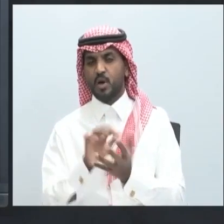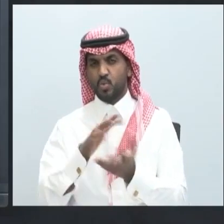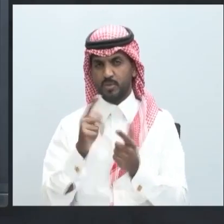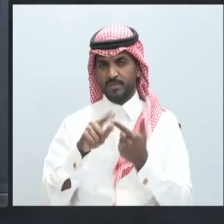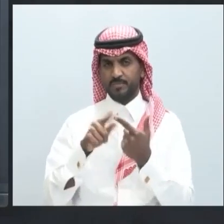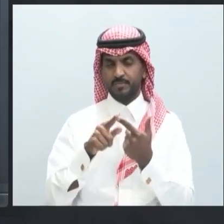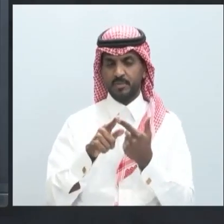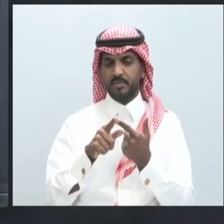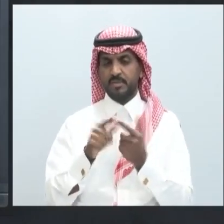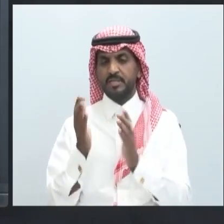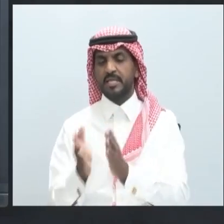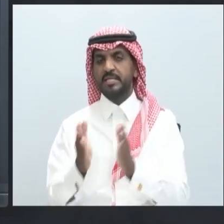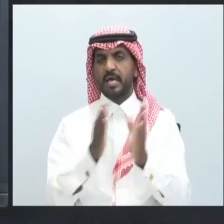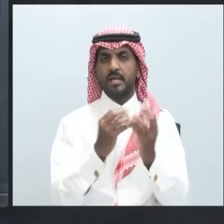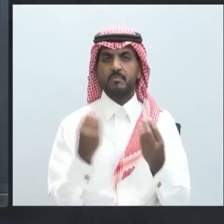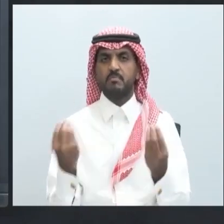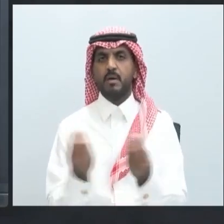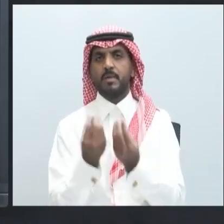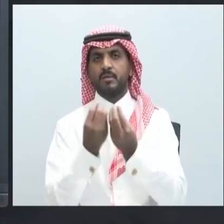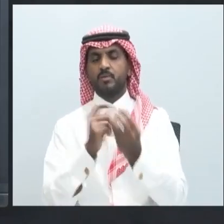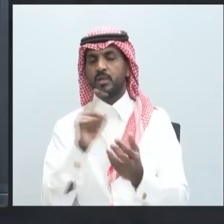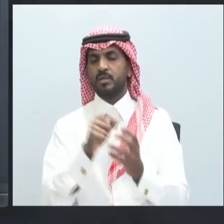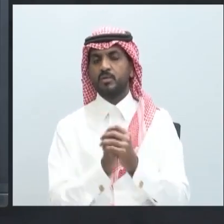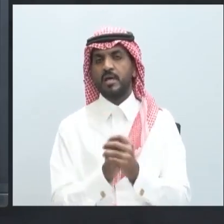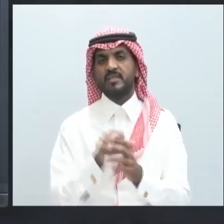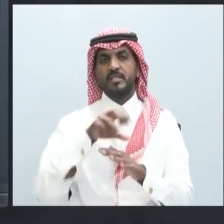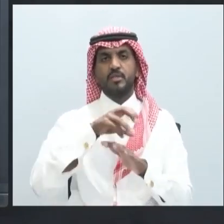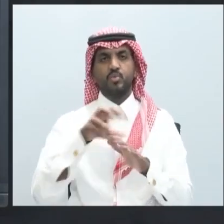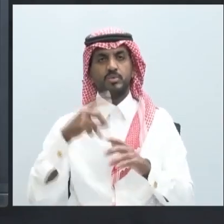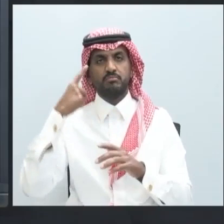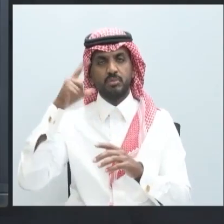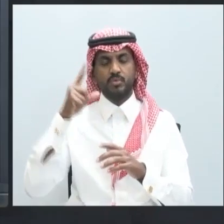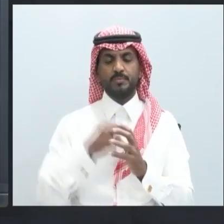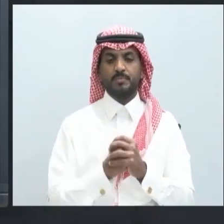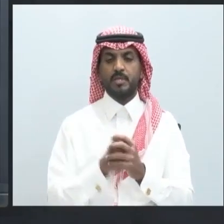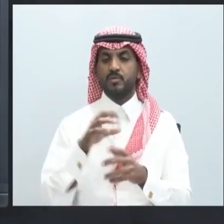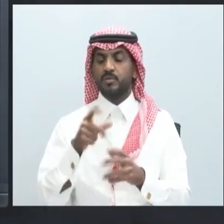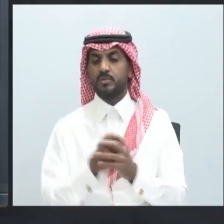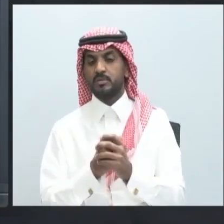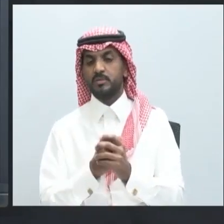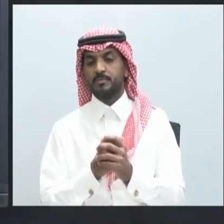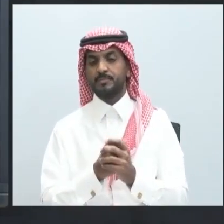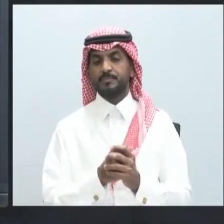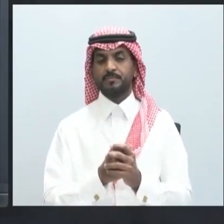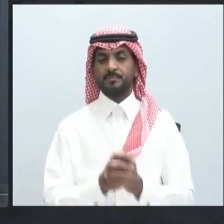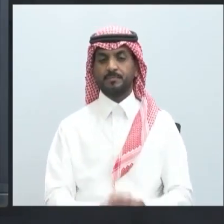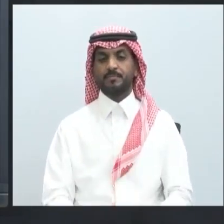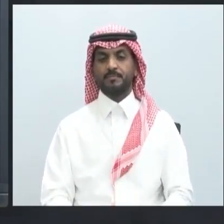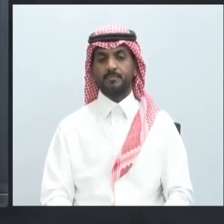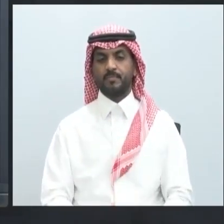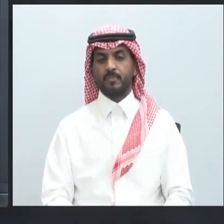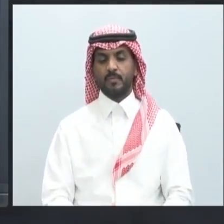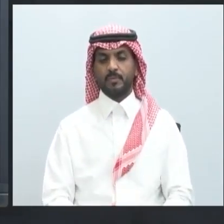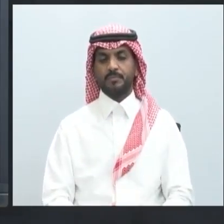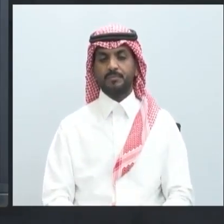الموجوده هنا سوف تنتقل مع بعضها البعض ولن يحدث هذا التوزيع العشوائي لن يحدث هذا التوزيع الحر داخل هذه